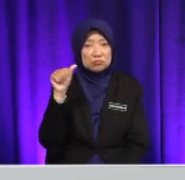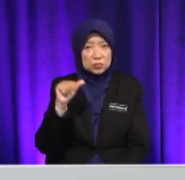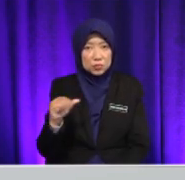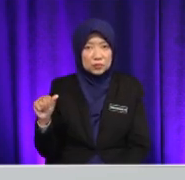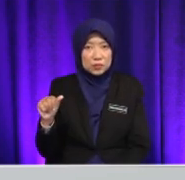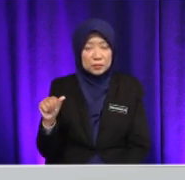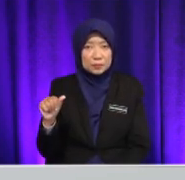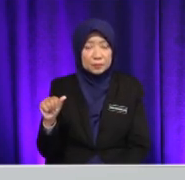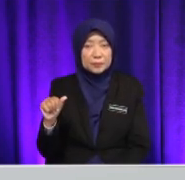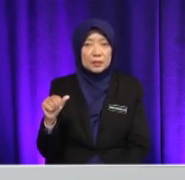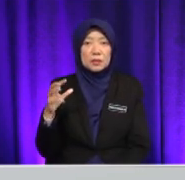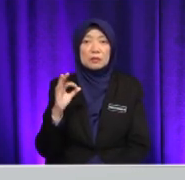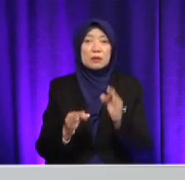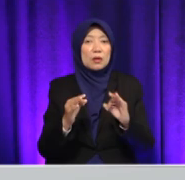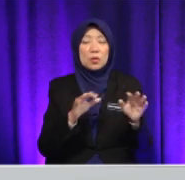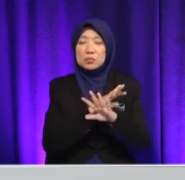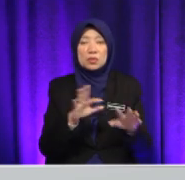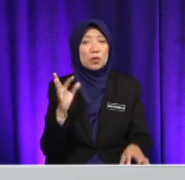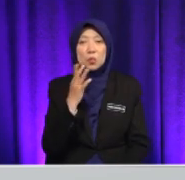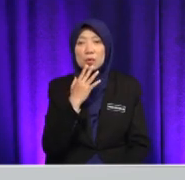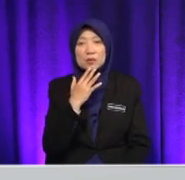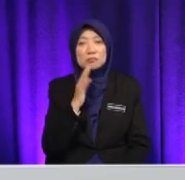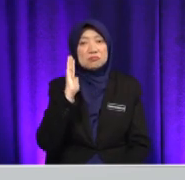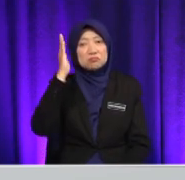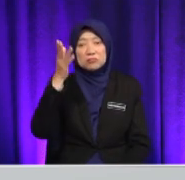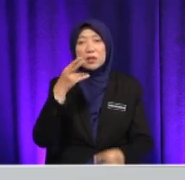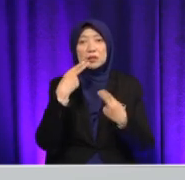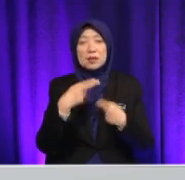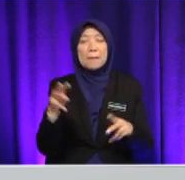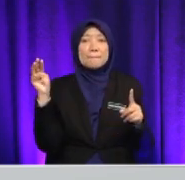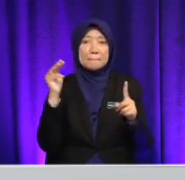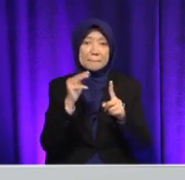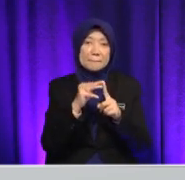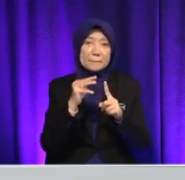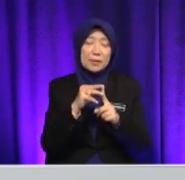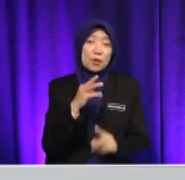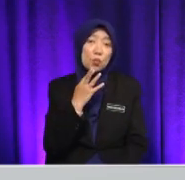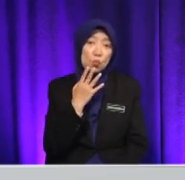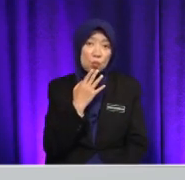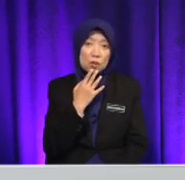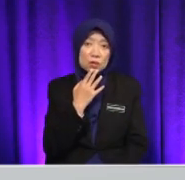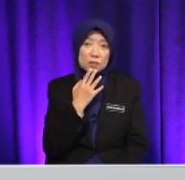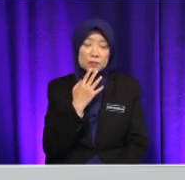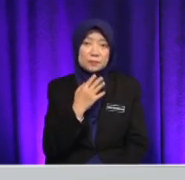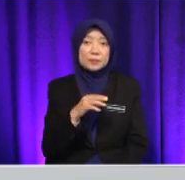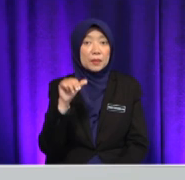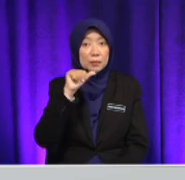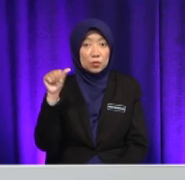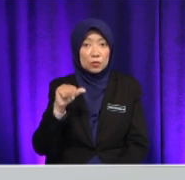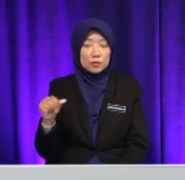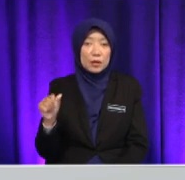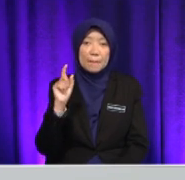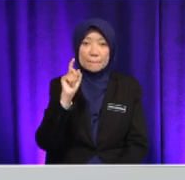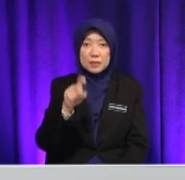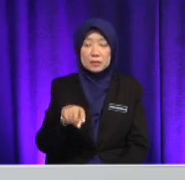kita takwane maknanya kita sudah hilang maka warna ya oke eee dari segi penuh rupa itu istilah